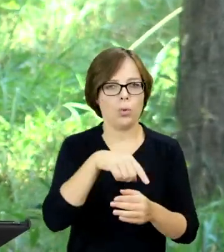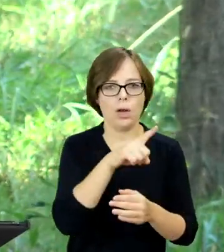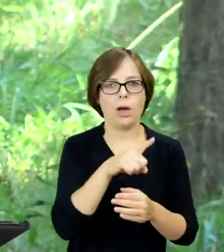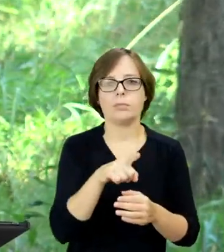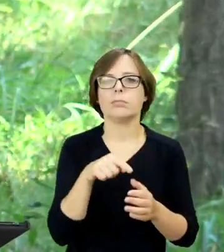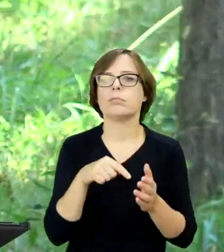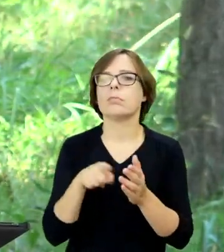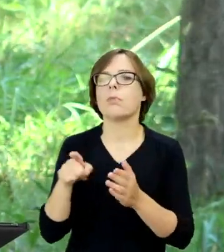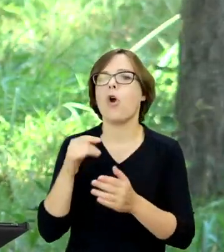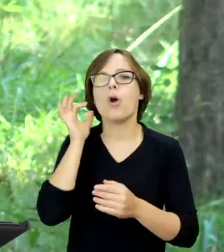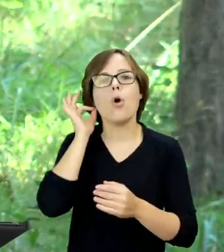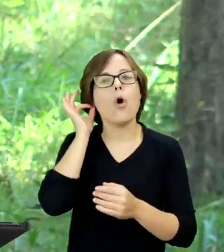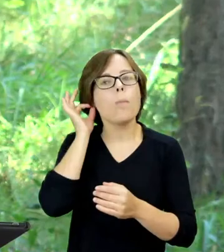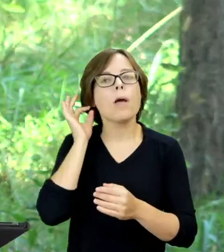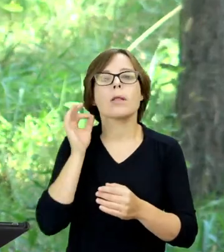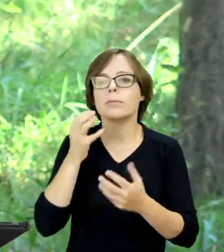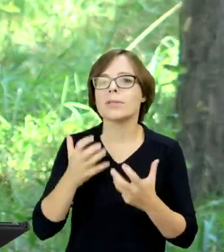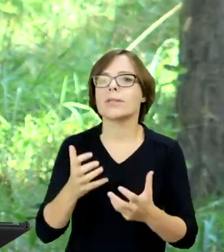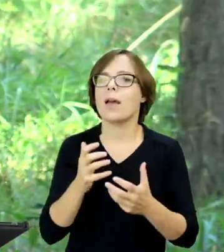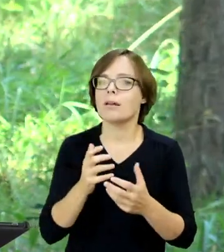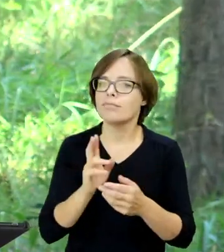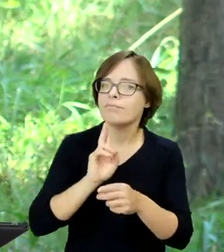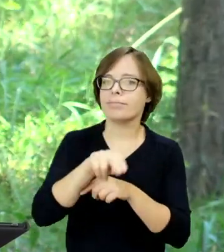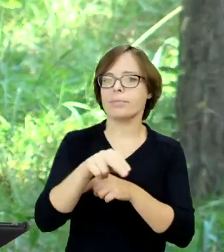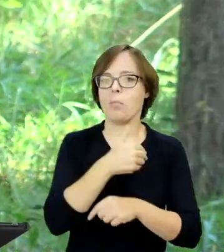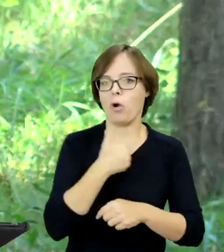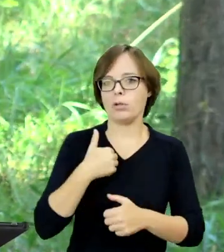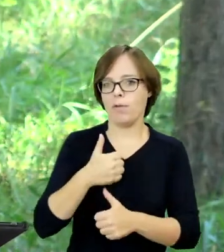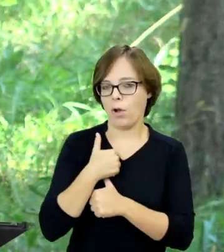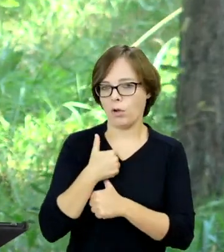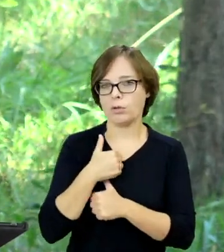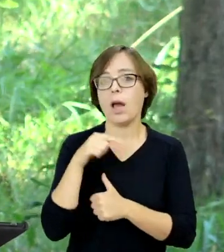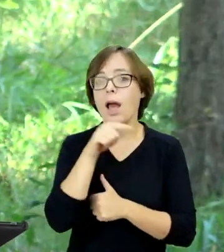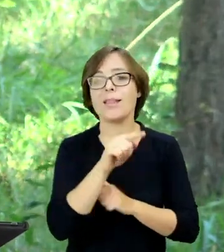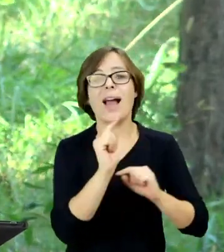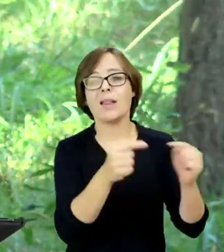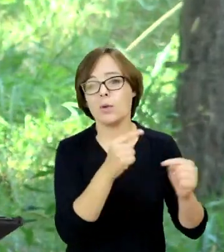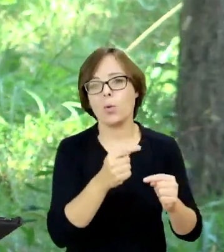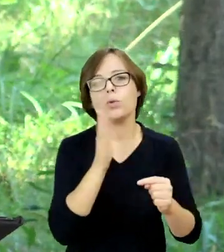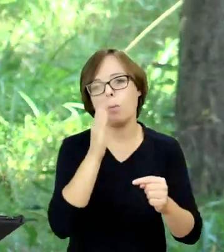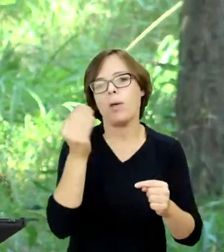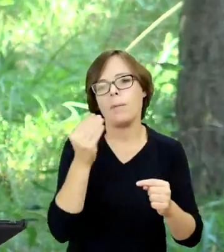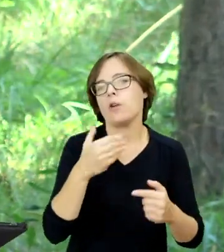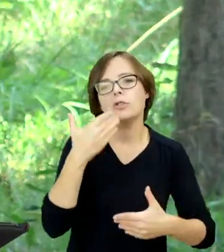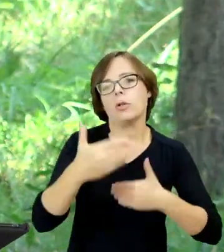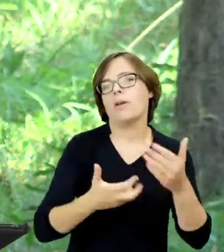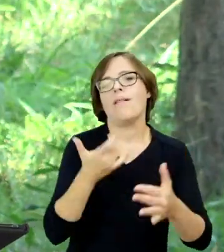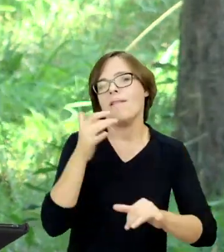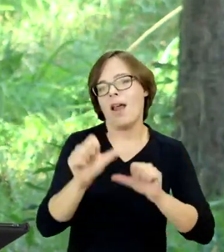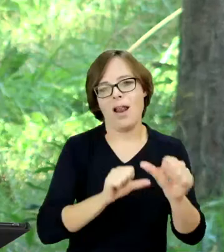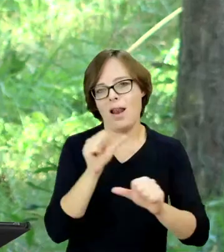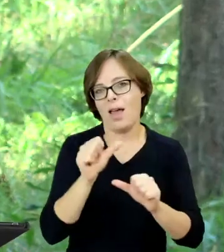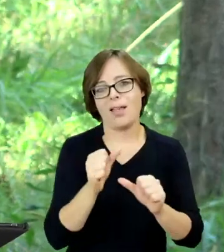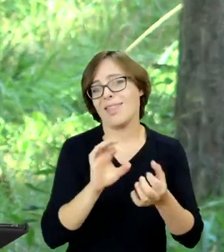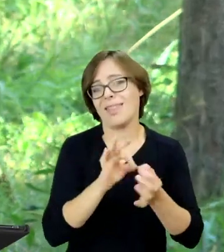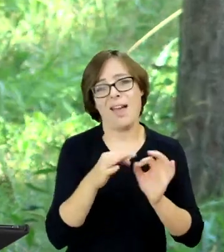polskiej armii przez kolejne wiele, wiele dekad. Można powiedzieć, że ona trwa do dziś, ta